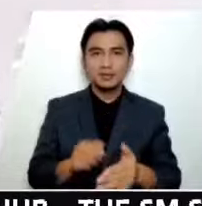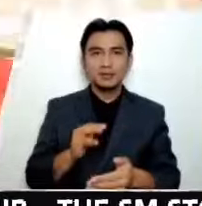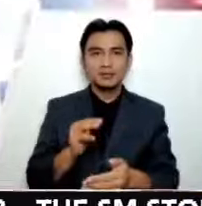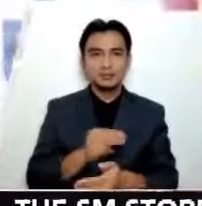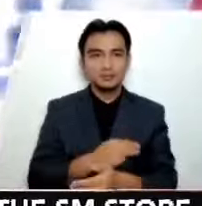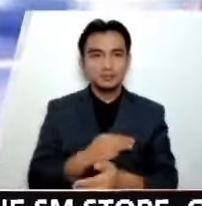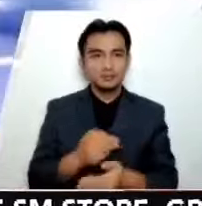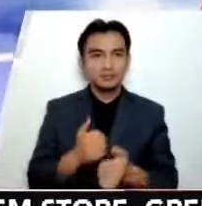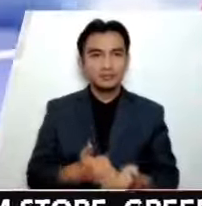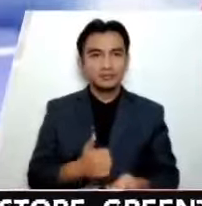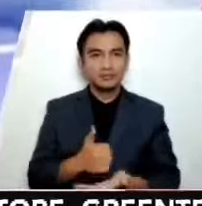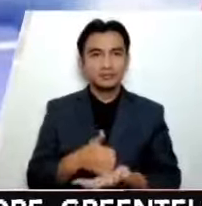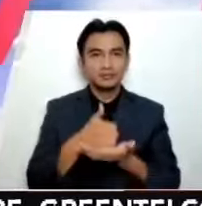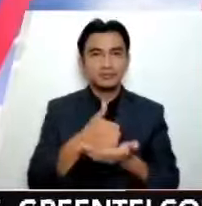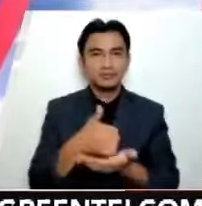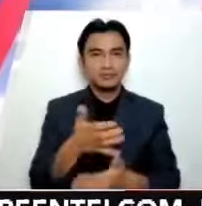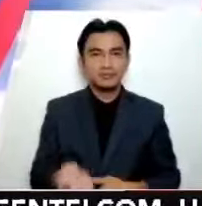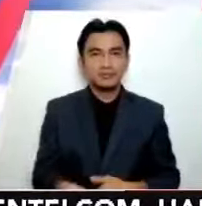Santiago.